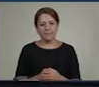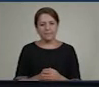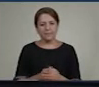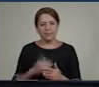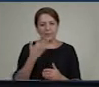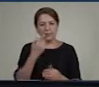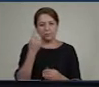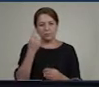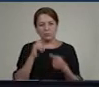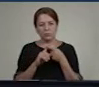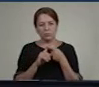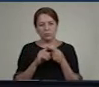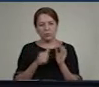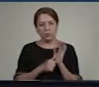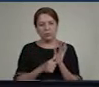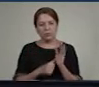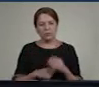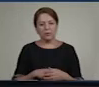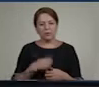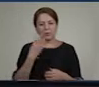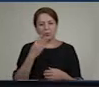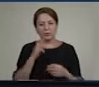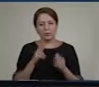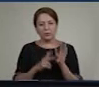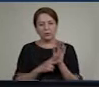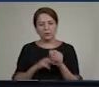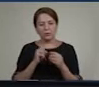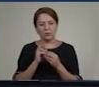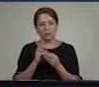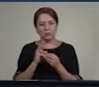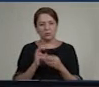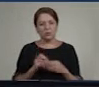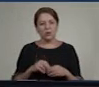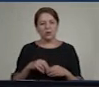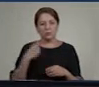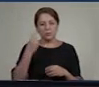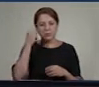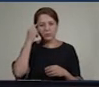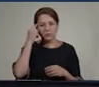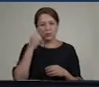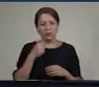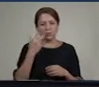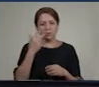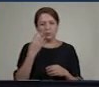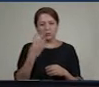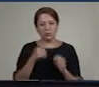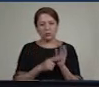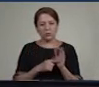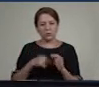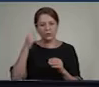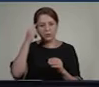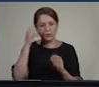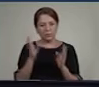5 ga 1 ni qo'shsak 6, 4 ga 8 12, 1 dildi, 3 ga 4 7 dildagi